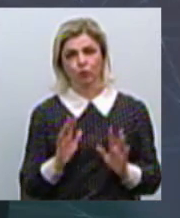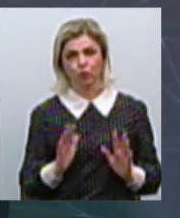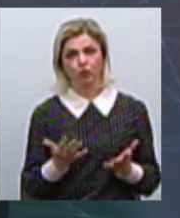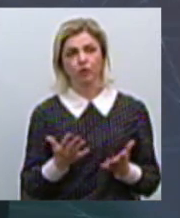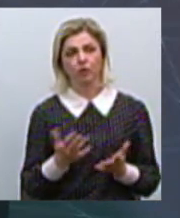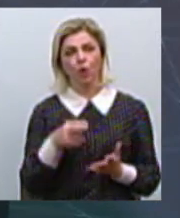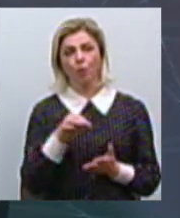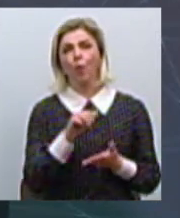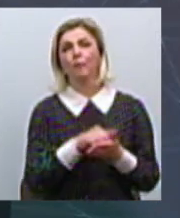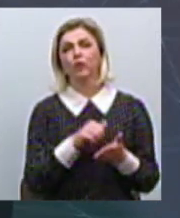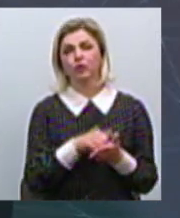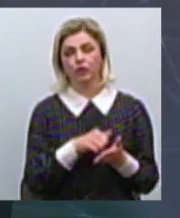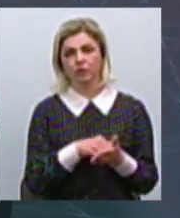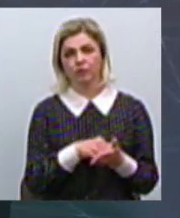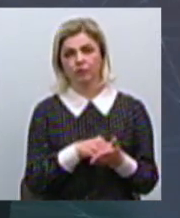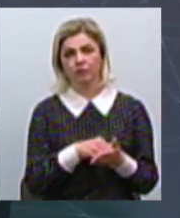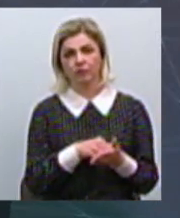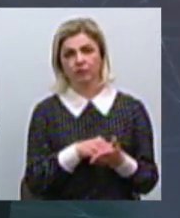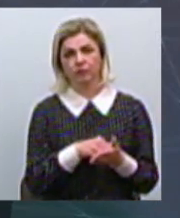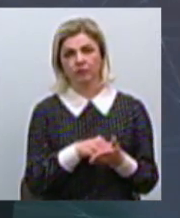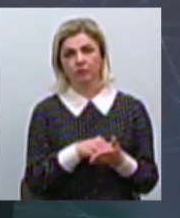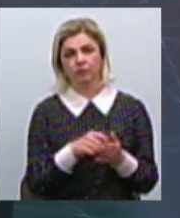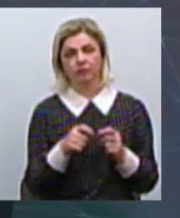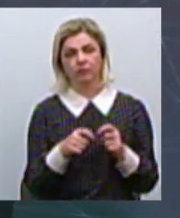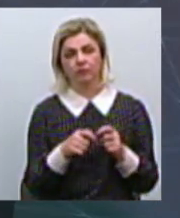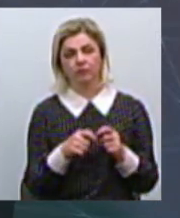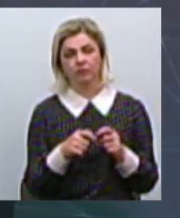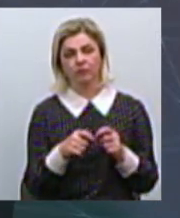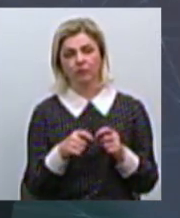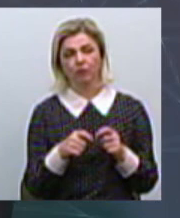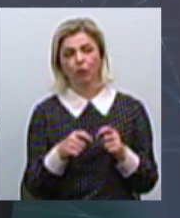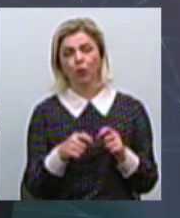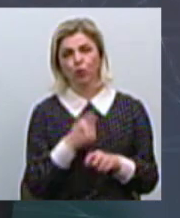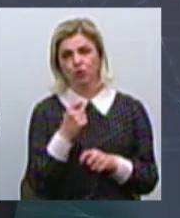по причині порушень правил маневрування.